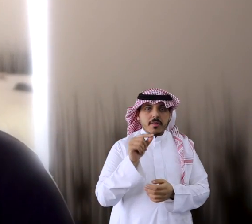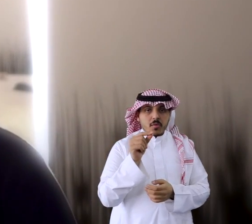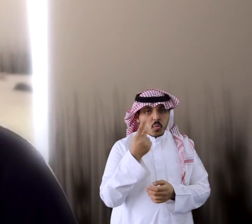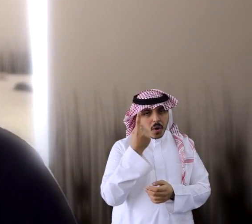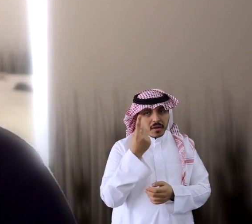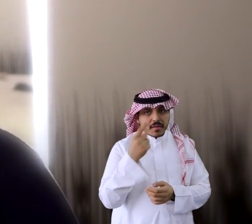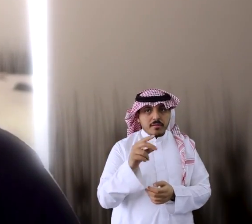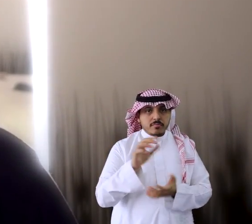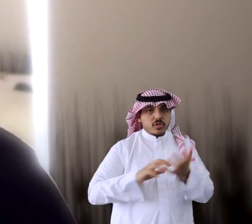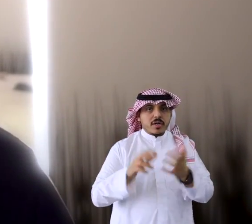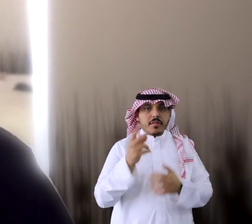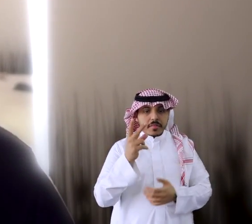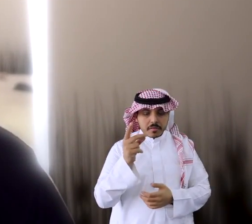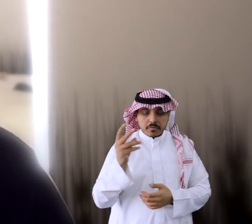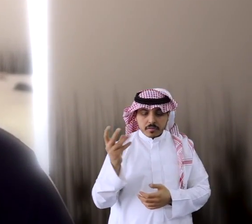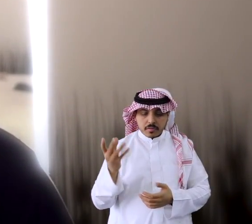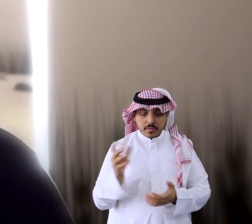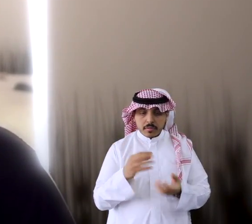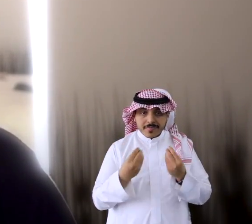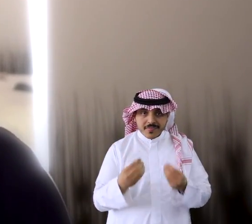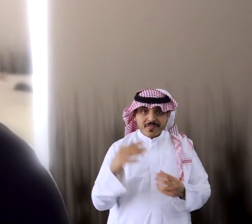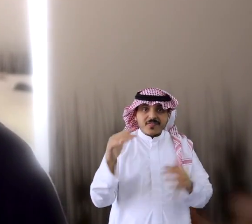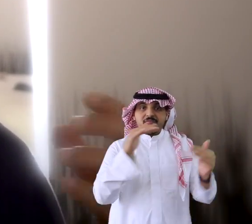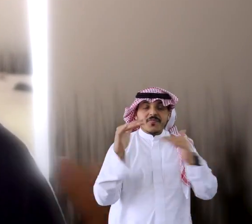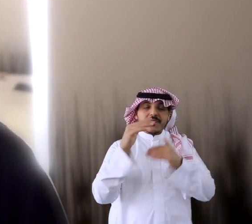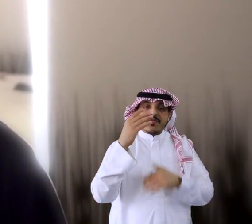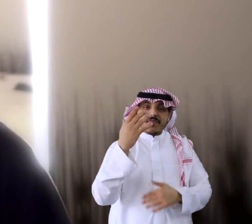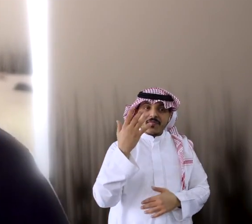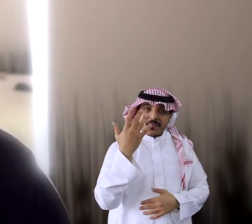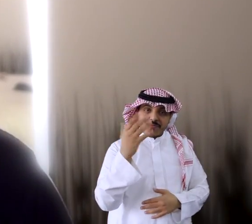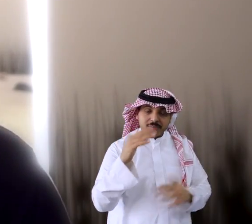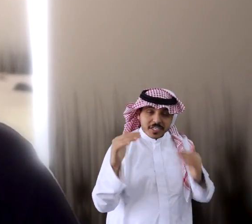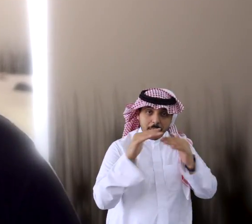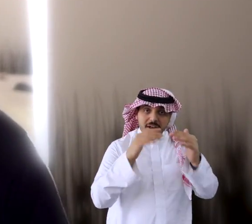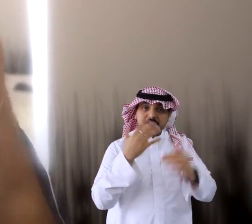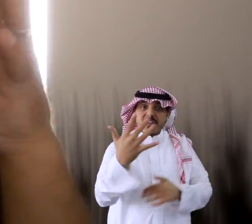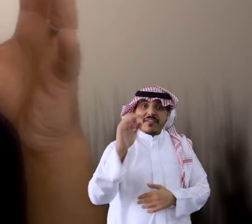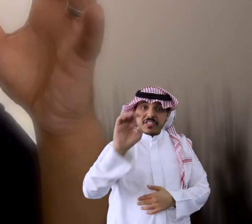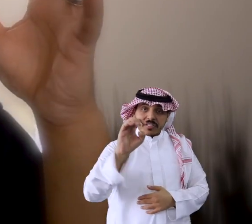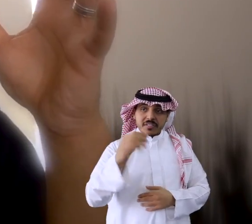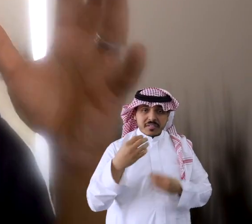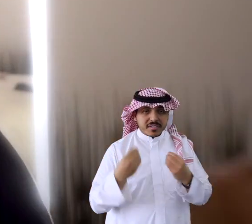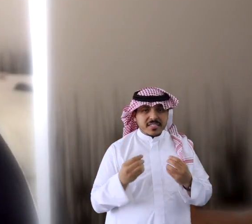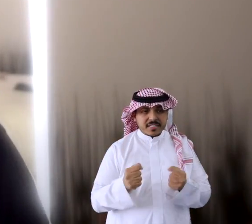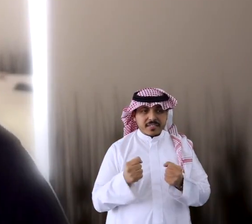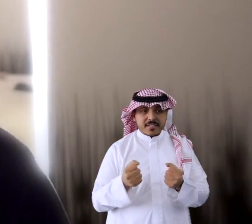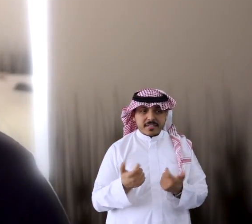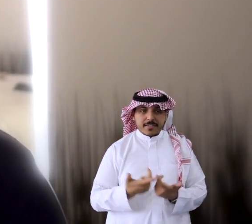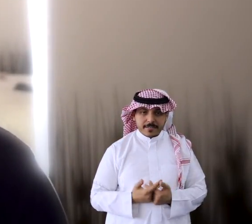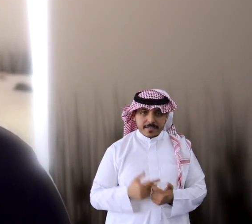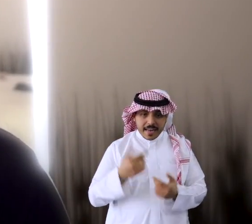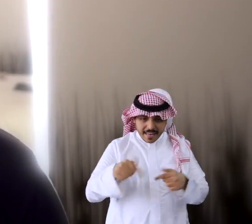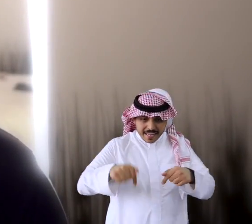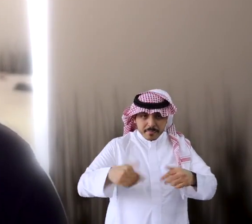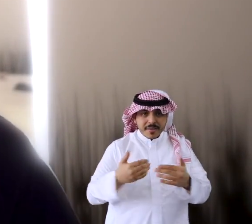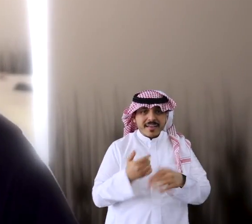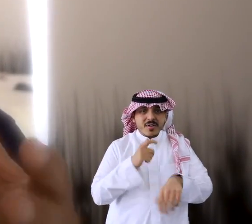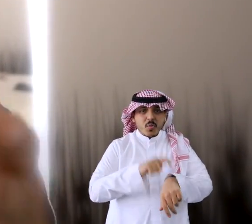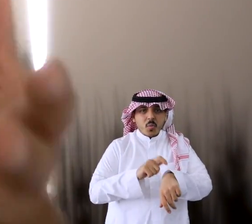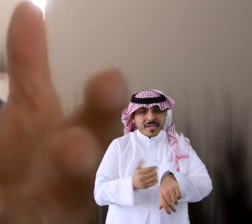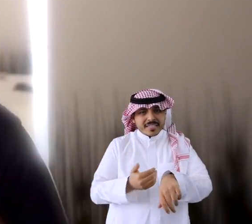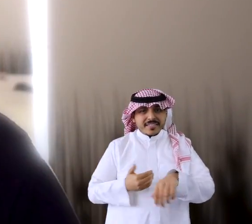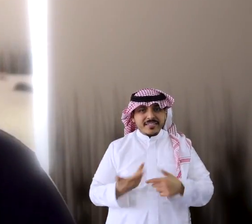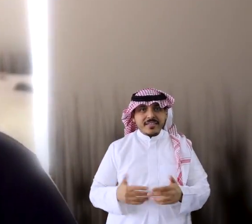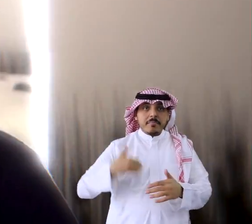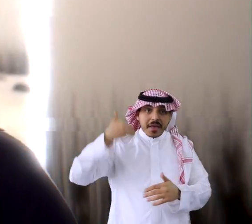في مشاكل كثيرة. الـ 5G بدري لسه يا جماعة, المفروض أنه بدري نشوف الـ 5G, المفروض نتكلم 5G وتطبيقه من خلال الشركات,